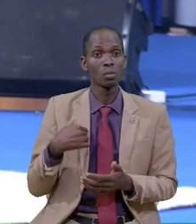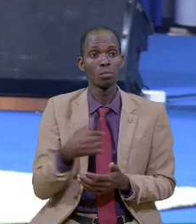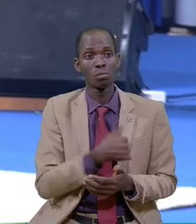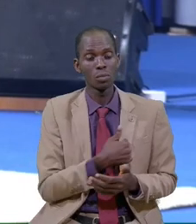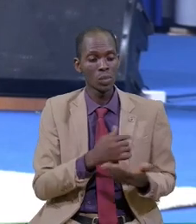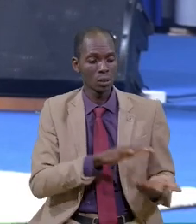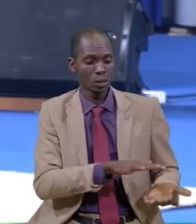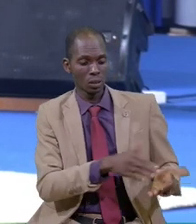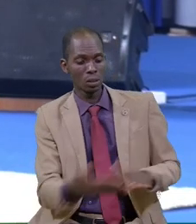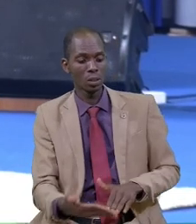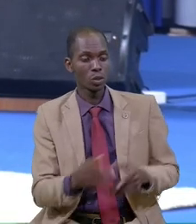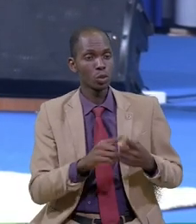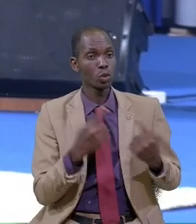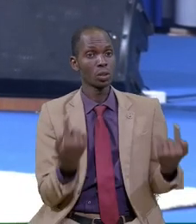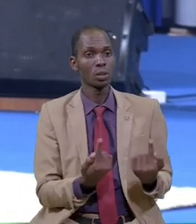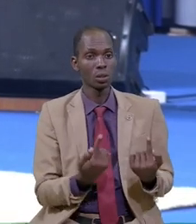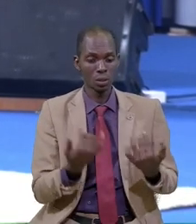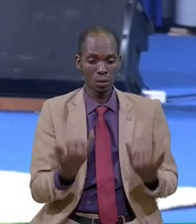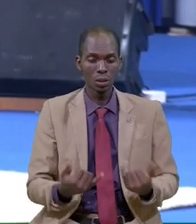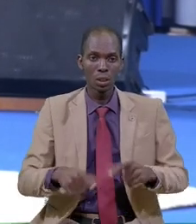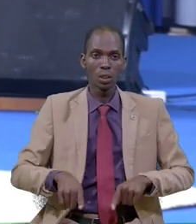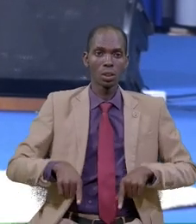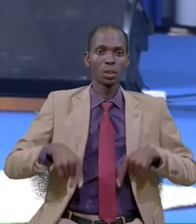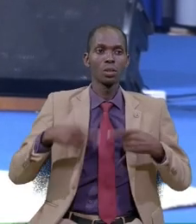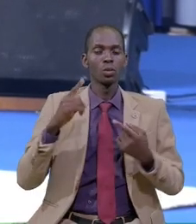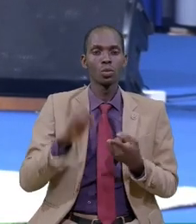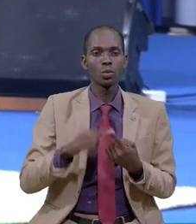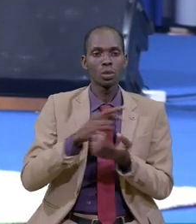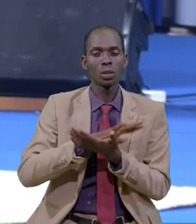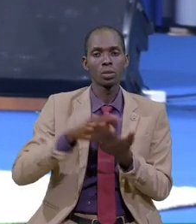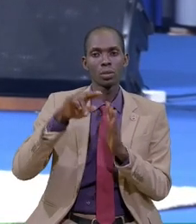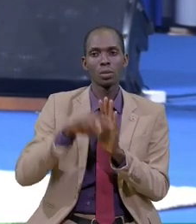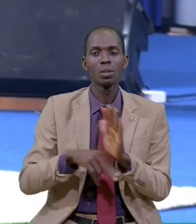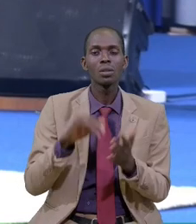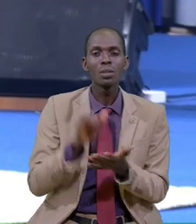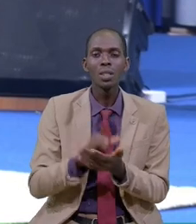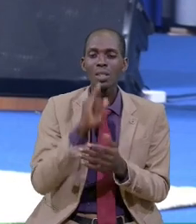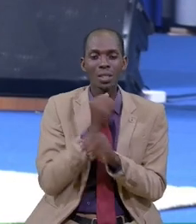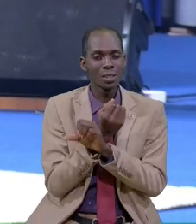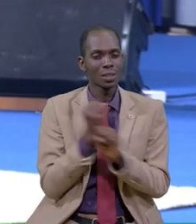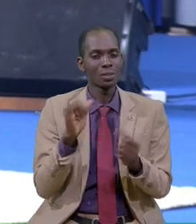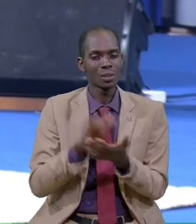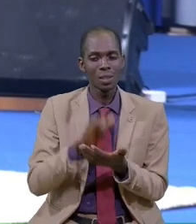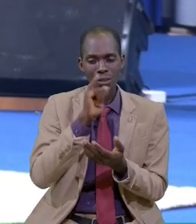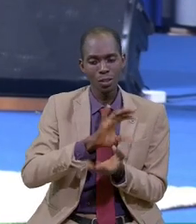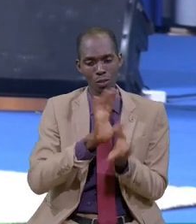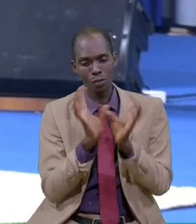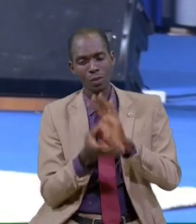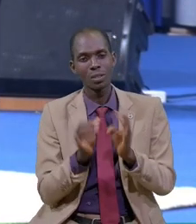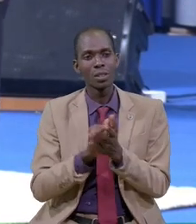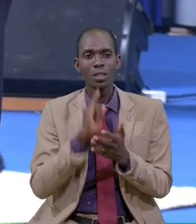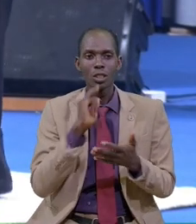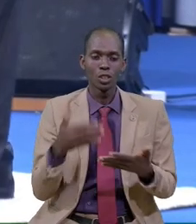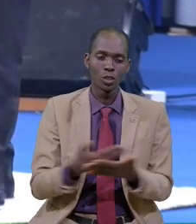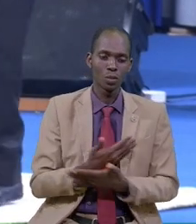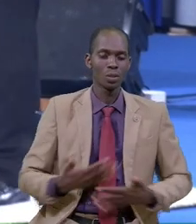to sin should live unto righteousness. That's salvation, that's conversion, that's the new life. Afin que mort